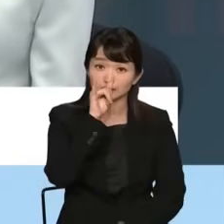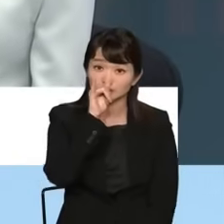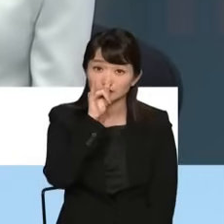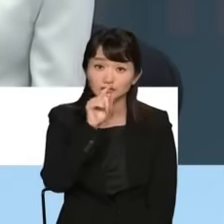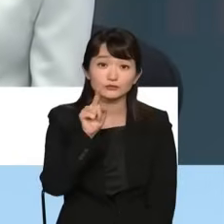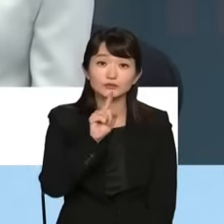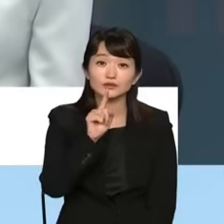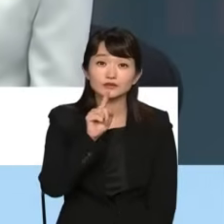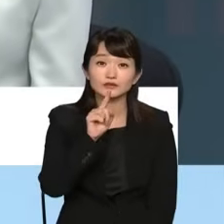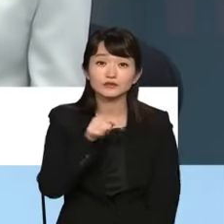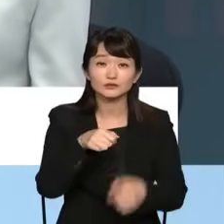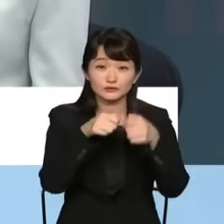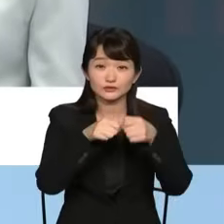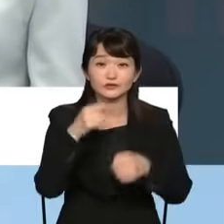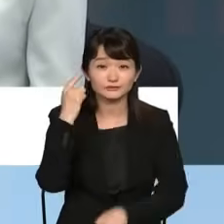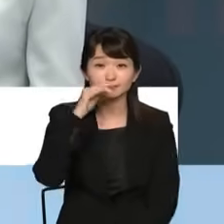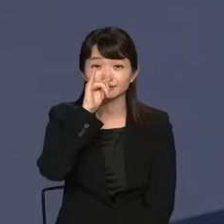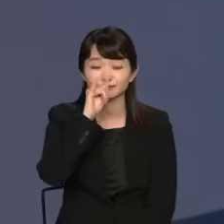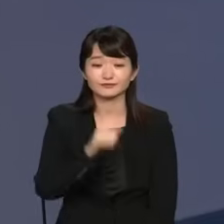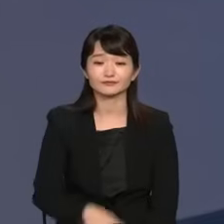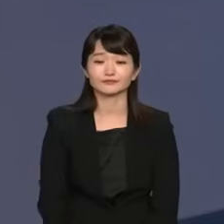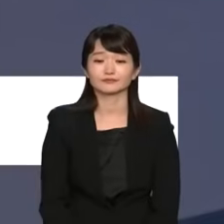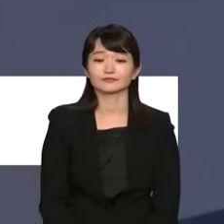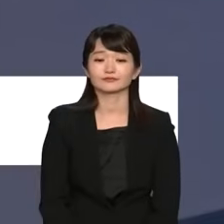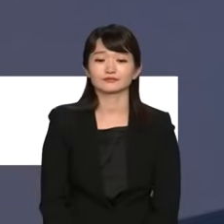같아요. 저희가 좀 구체적으로 들어볼 수 있을까요?